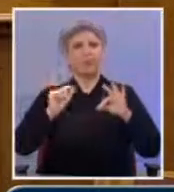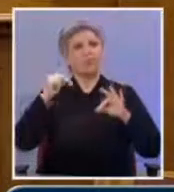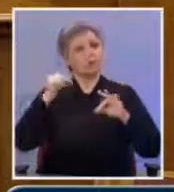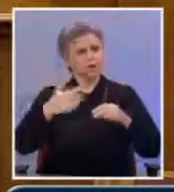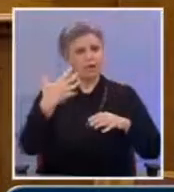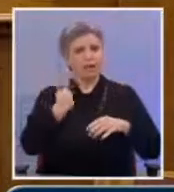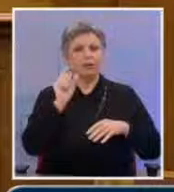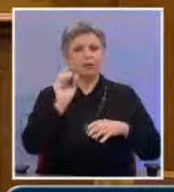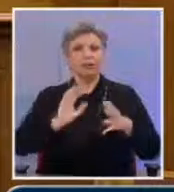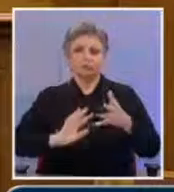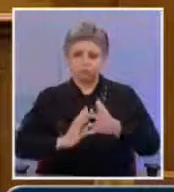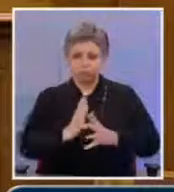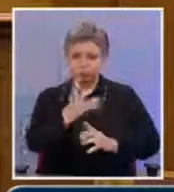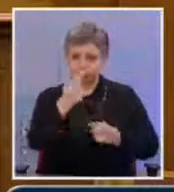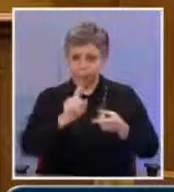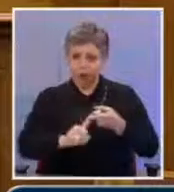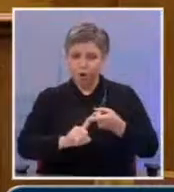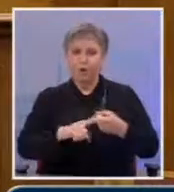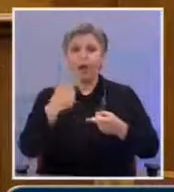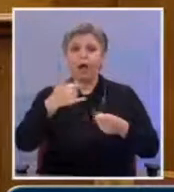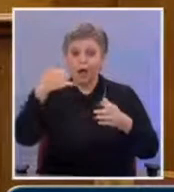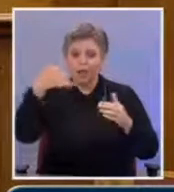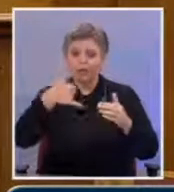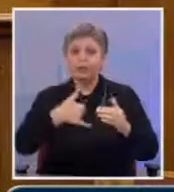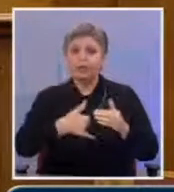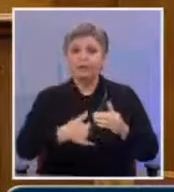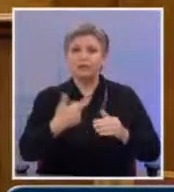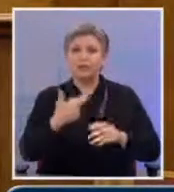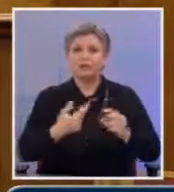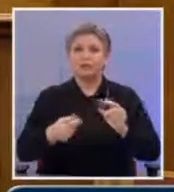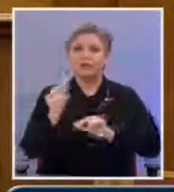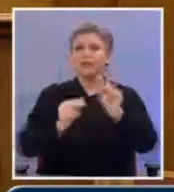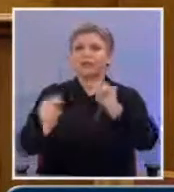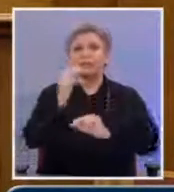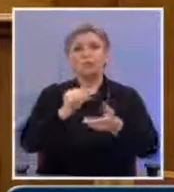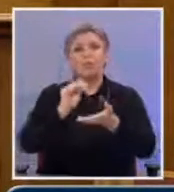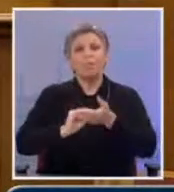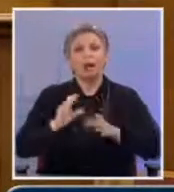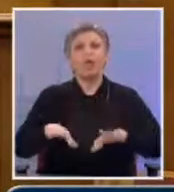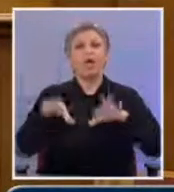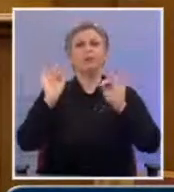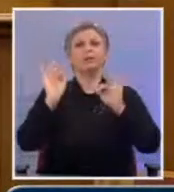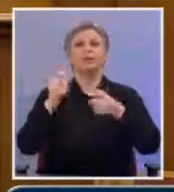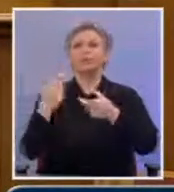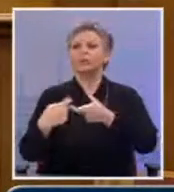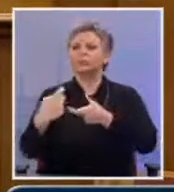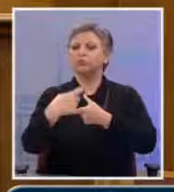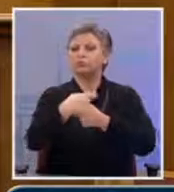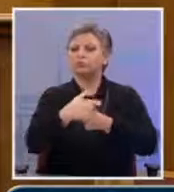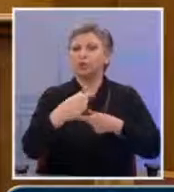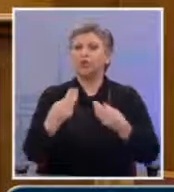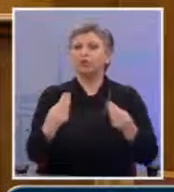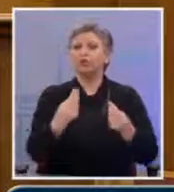βασικούς στόχους μια ουσιαστική επαναδιαπραγμάτευση τους εταίρους και με ένα